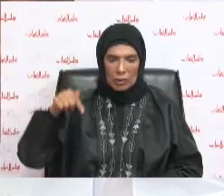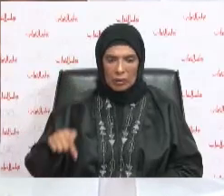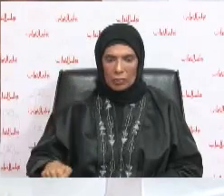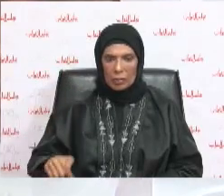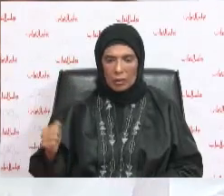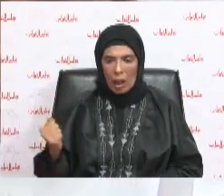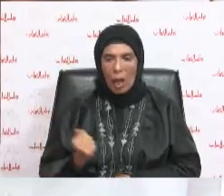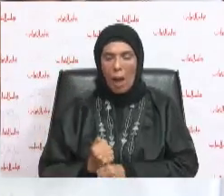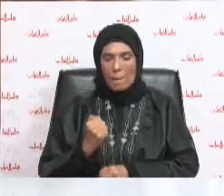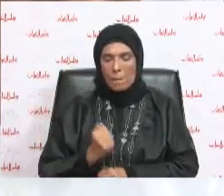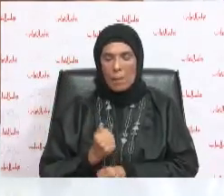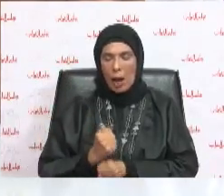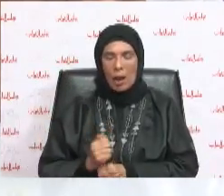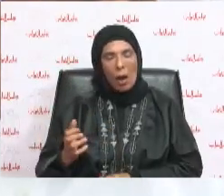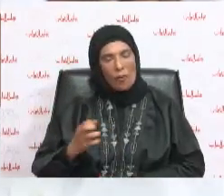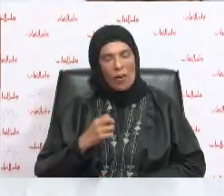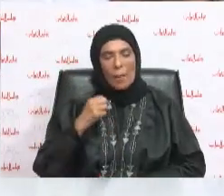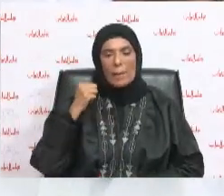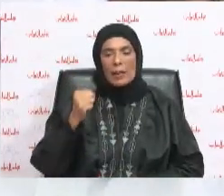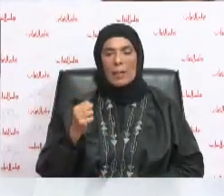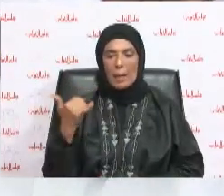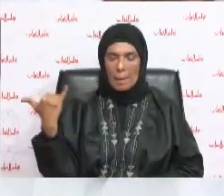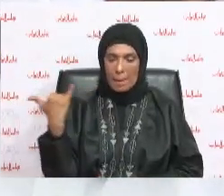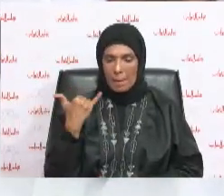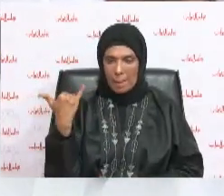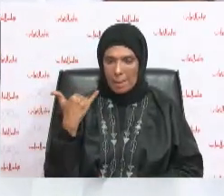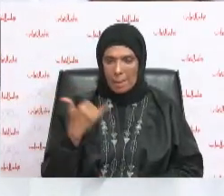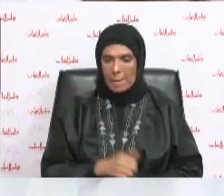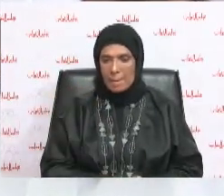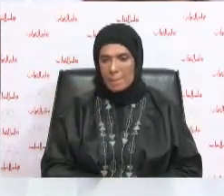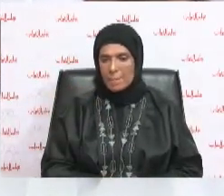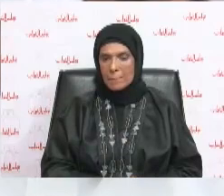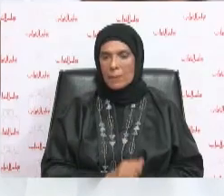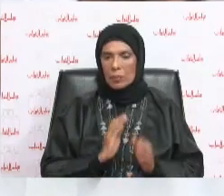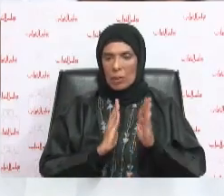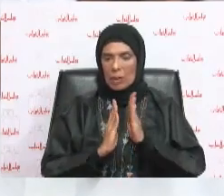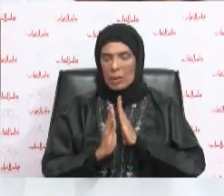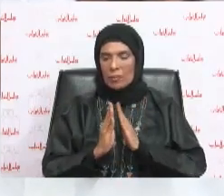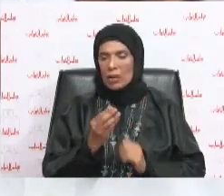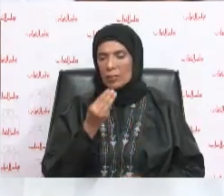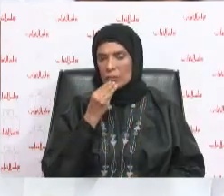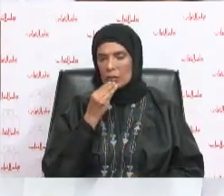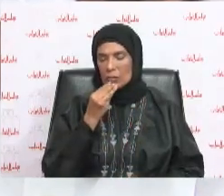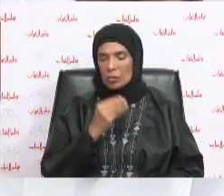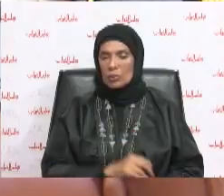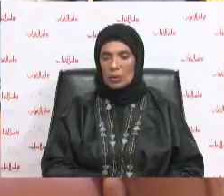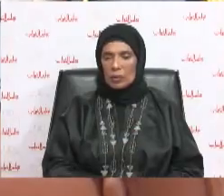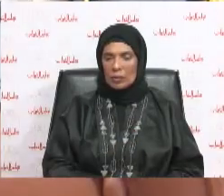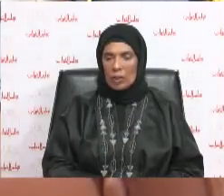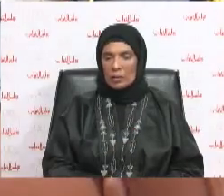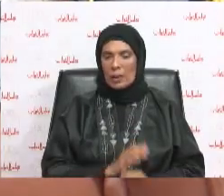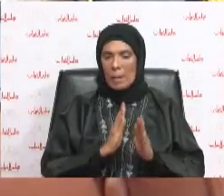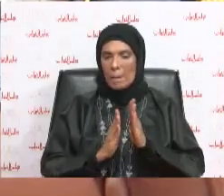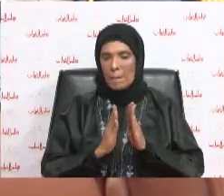المهن. ونظرا للأهمية البالغة لملف الأمن الغذائي الذي يعد من